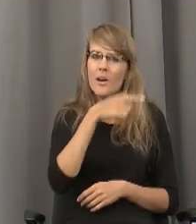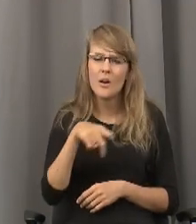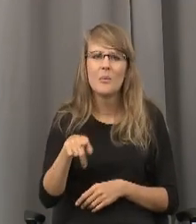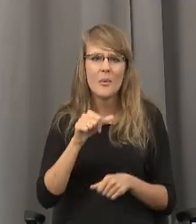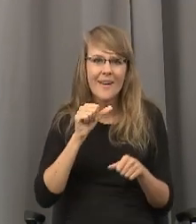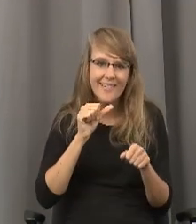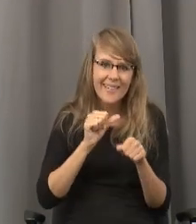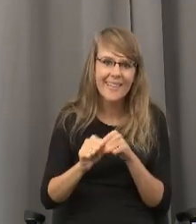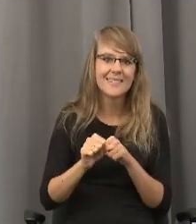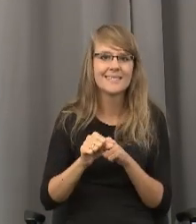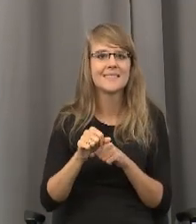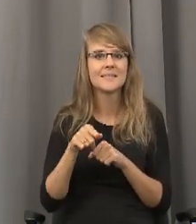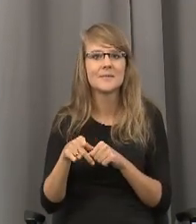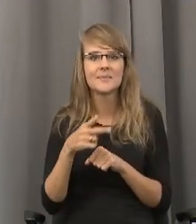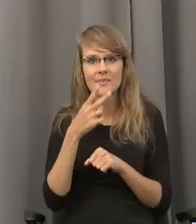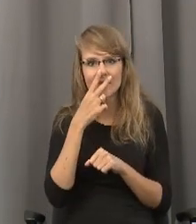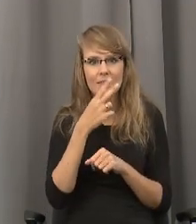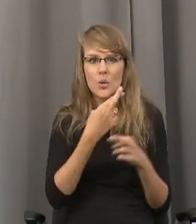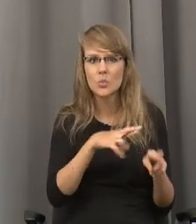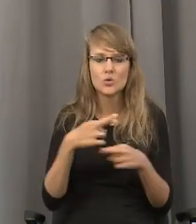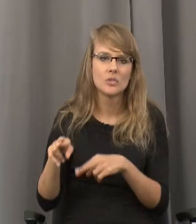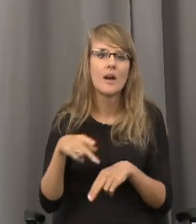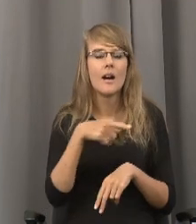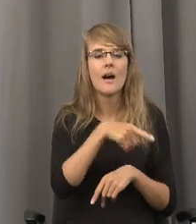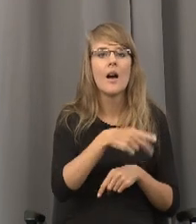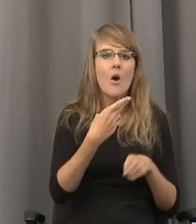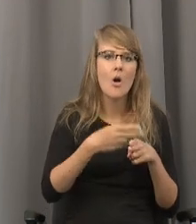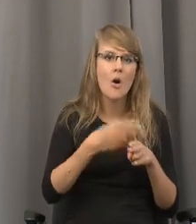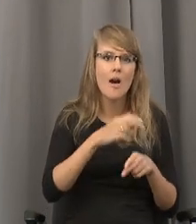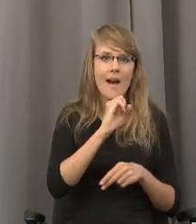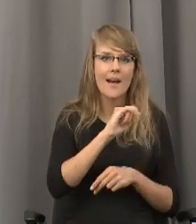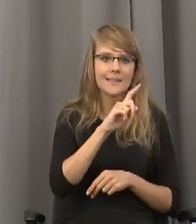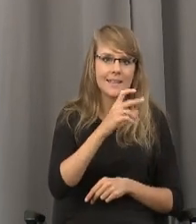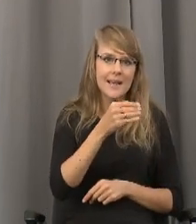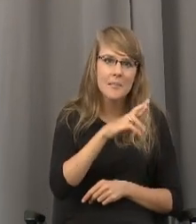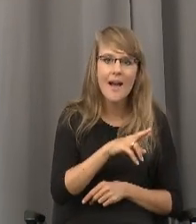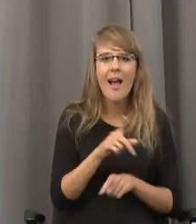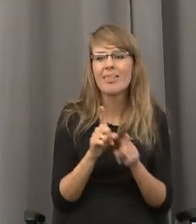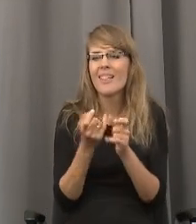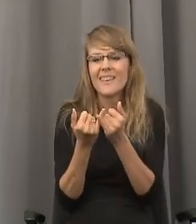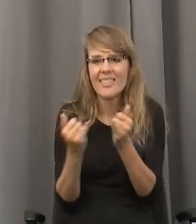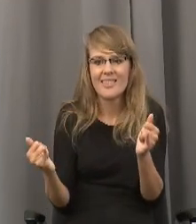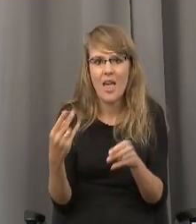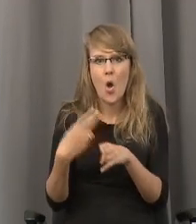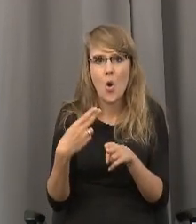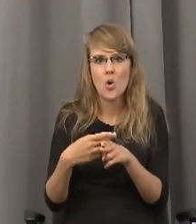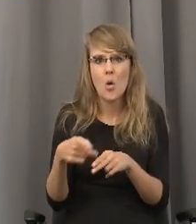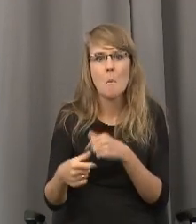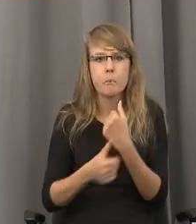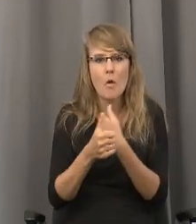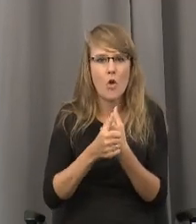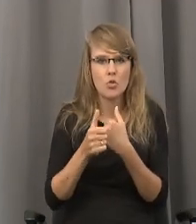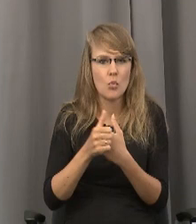strefa diagnostyczna pomiędzy tym, co nazywamy chorobą Alzheimera, pomiędzy innymi chorobami, które powodują